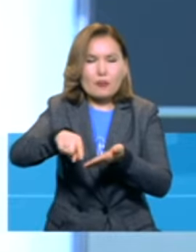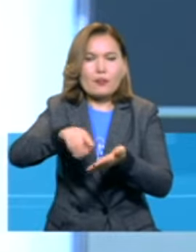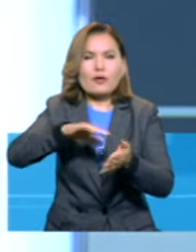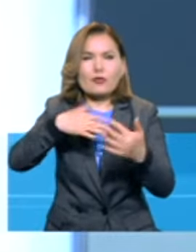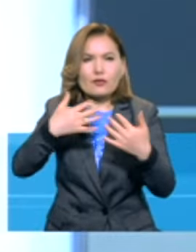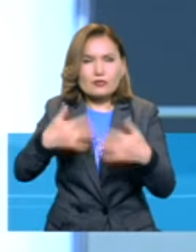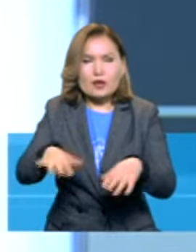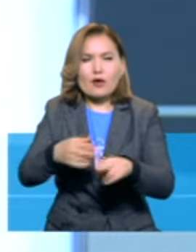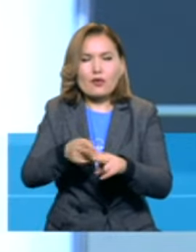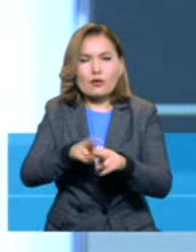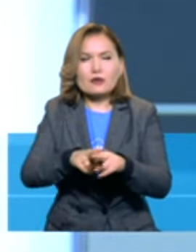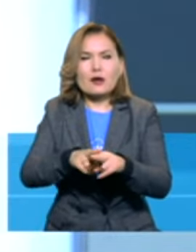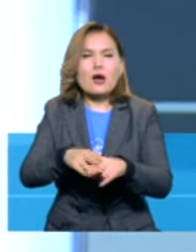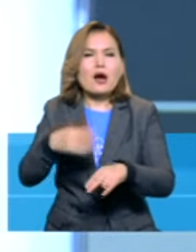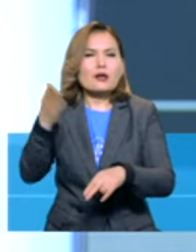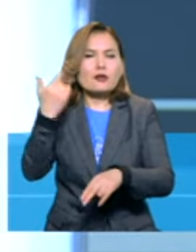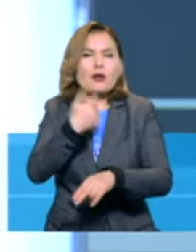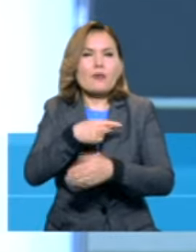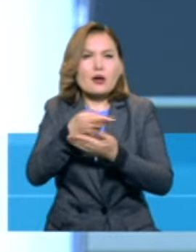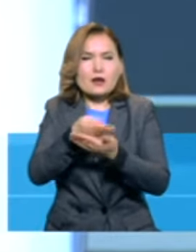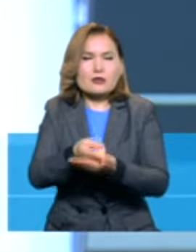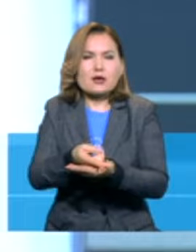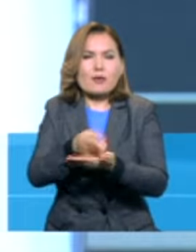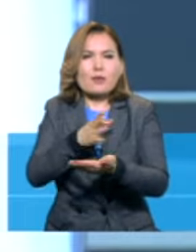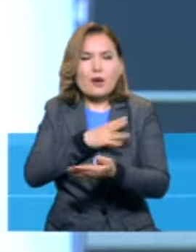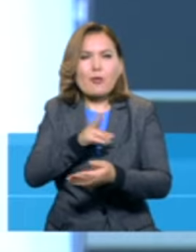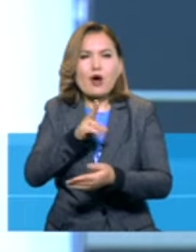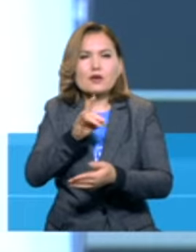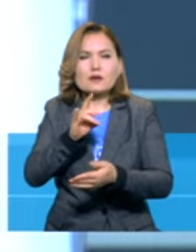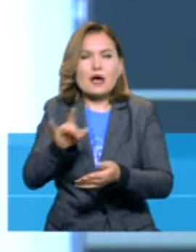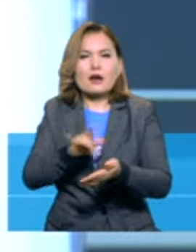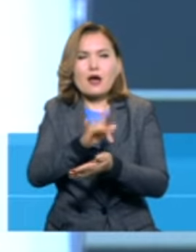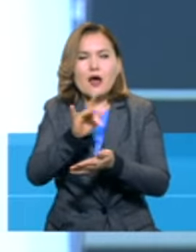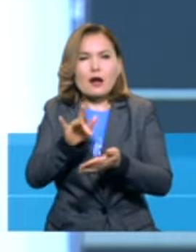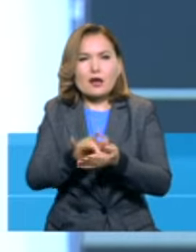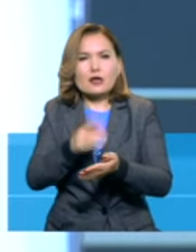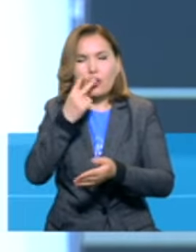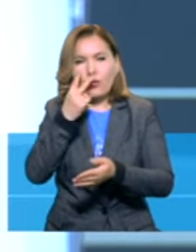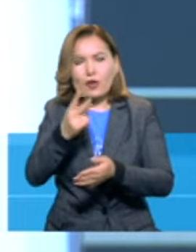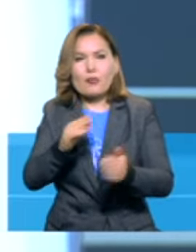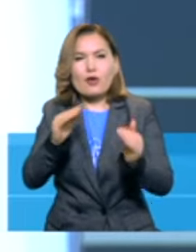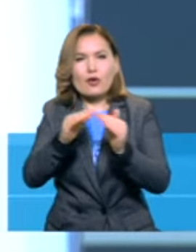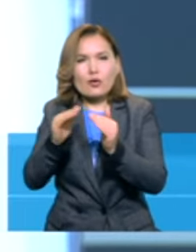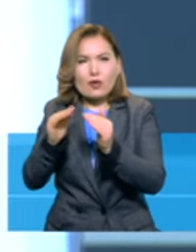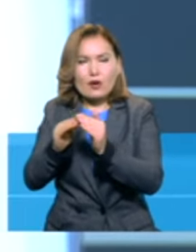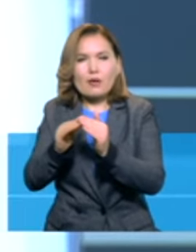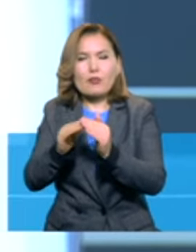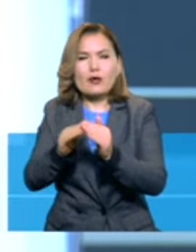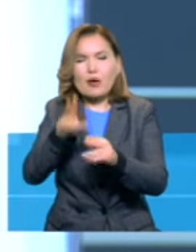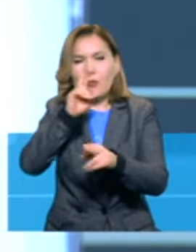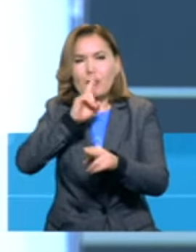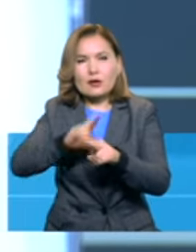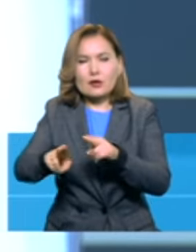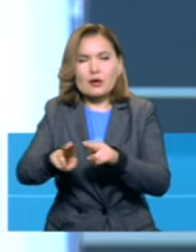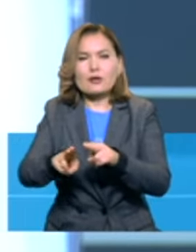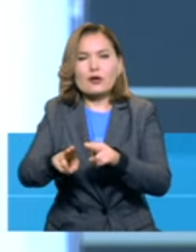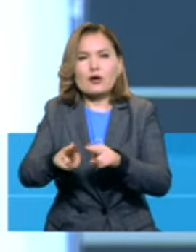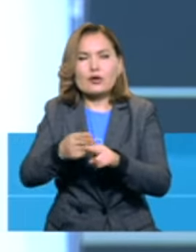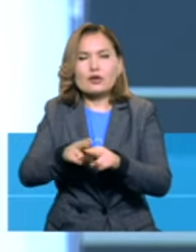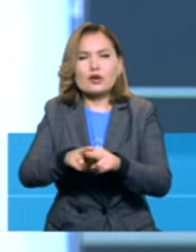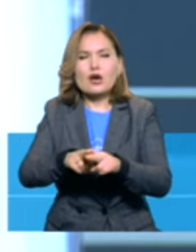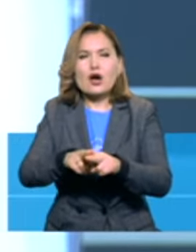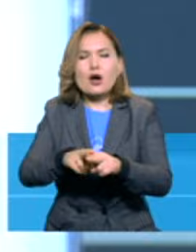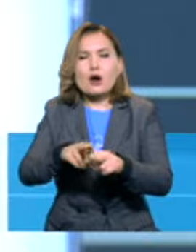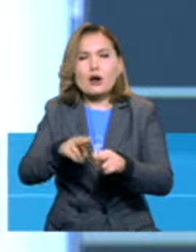сол больницада жатқанда, сол құлсары жаңа елді мекенді көріп, мама үйлері жоқ, жаңағы суда